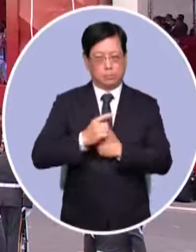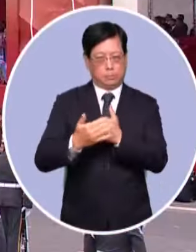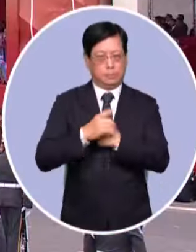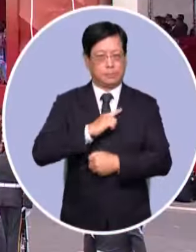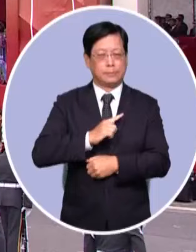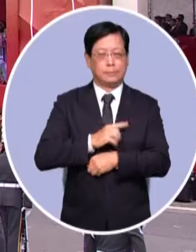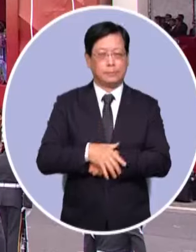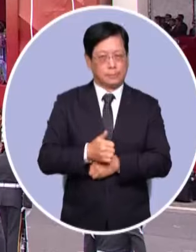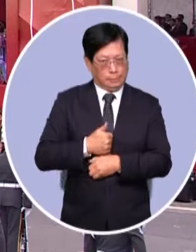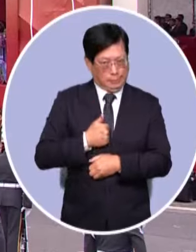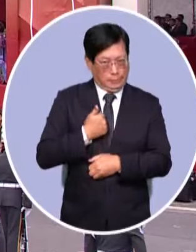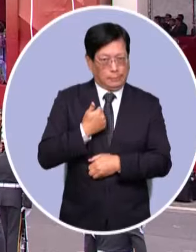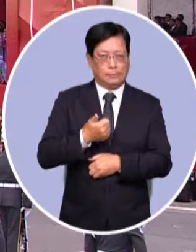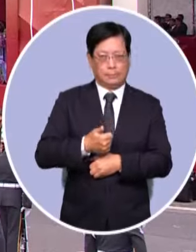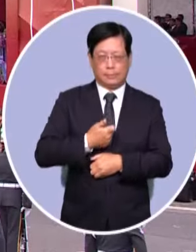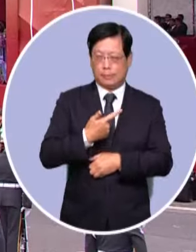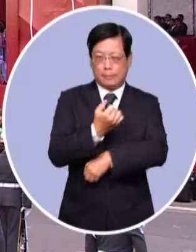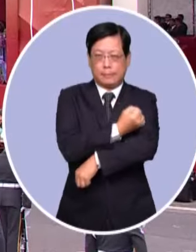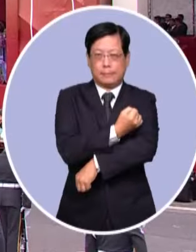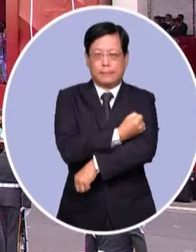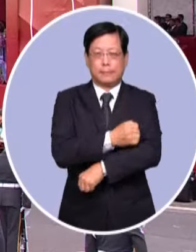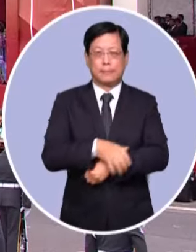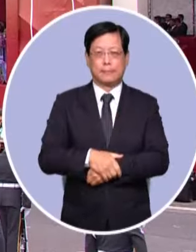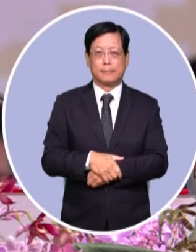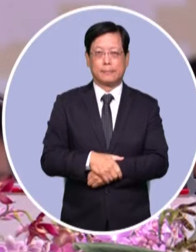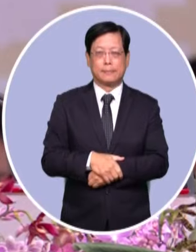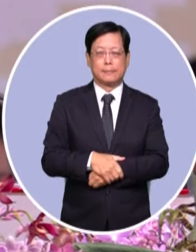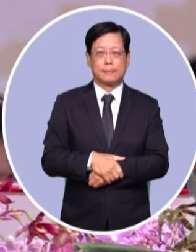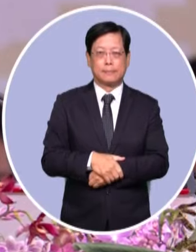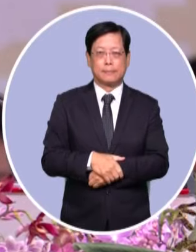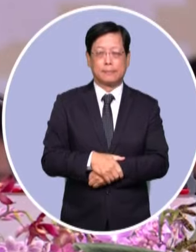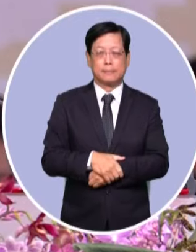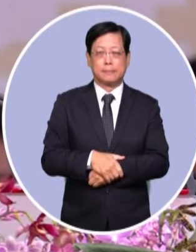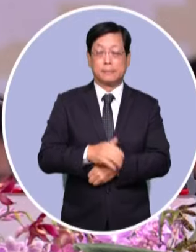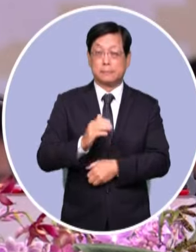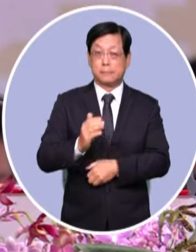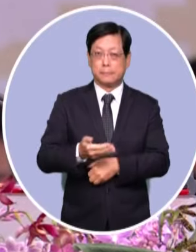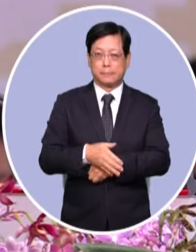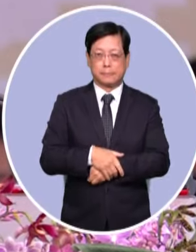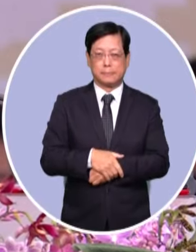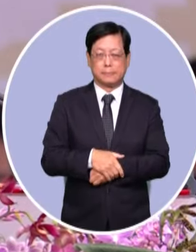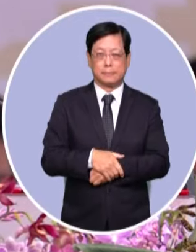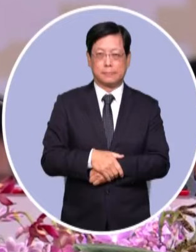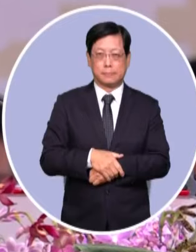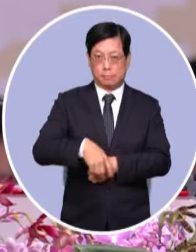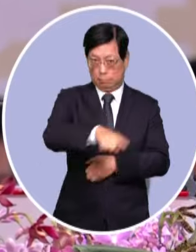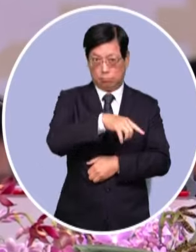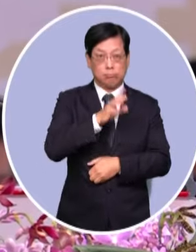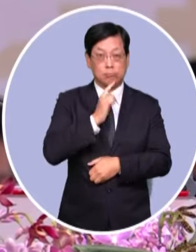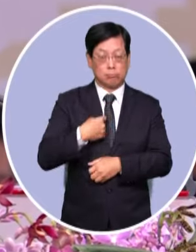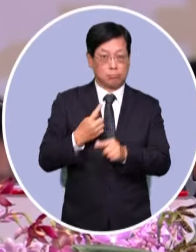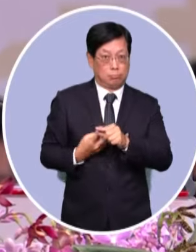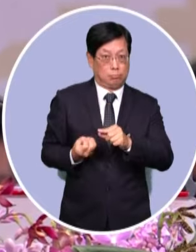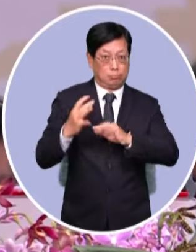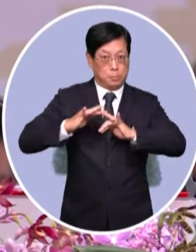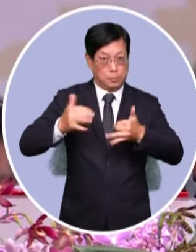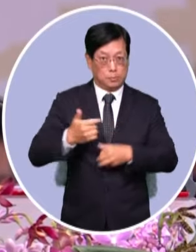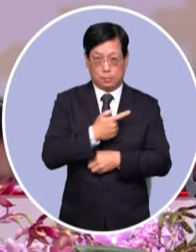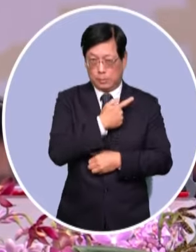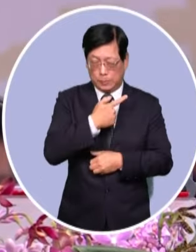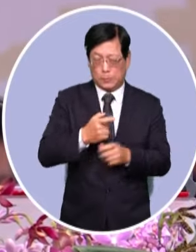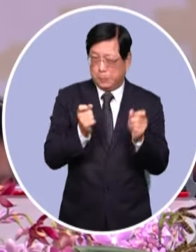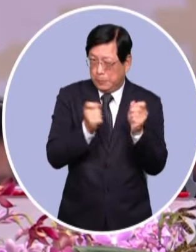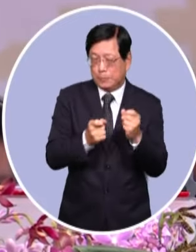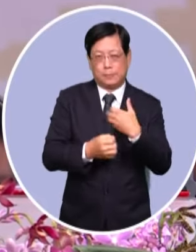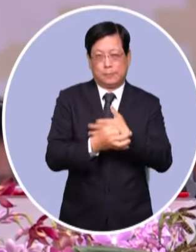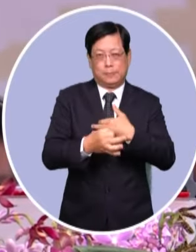真的是非常的辛苦。但是， 你们都是我们中华民国最亲的亲